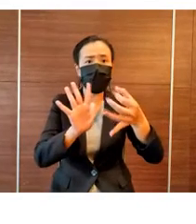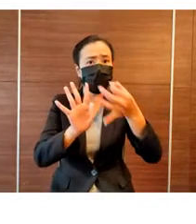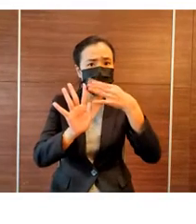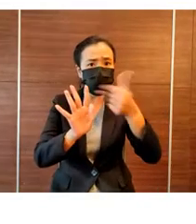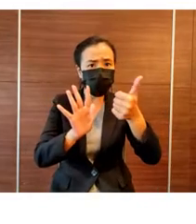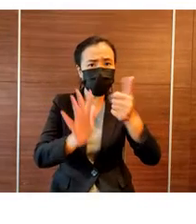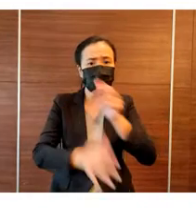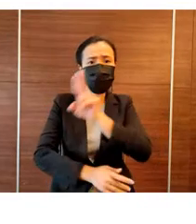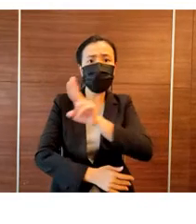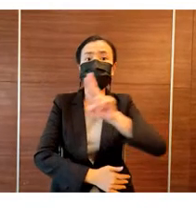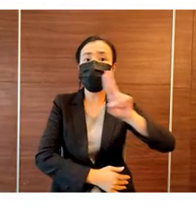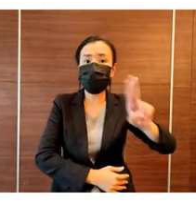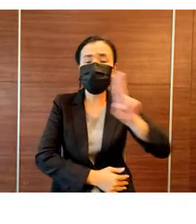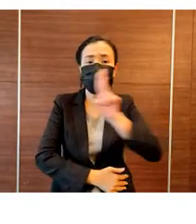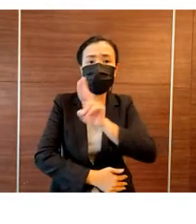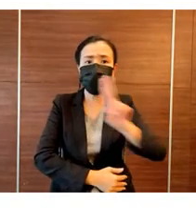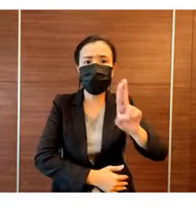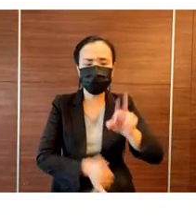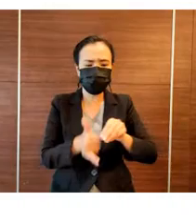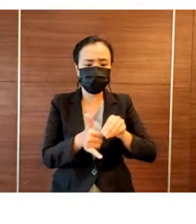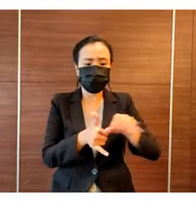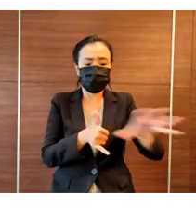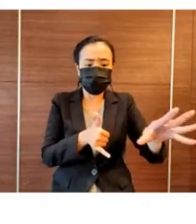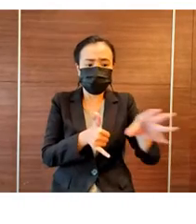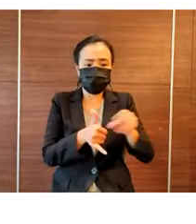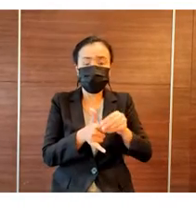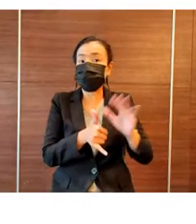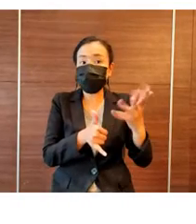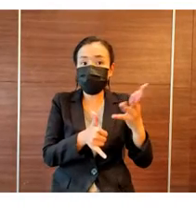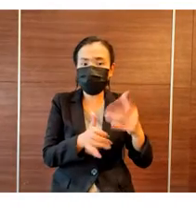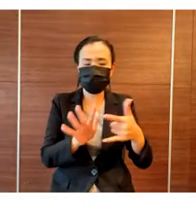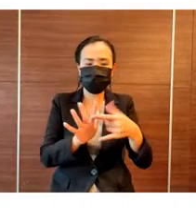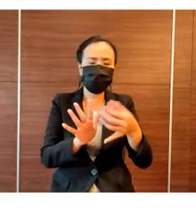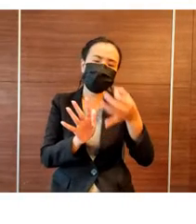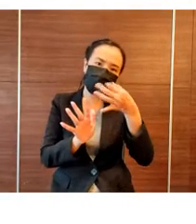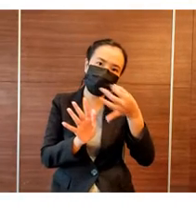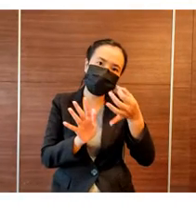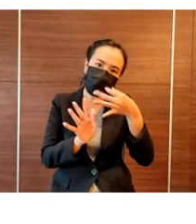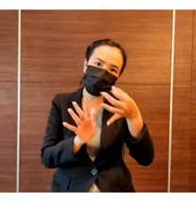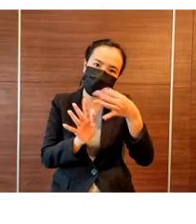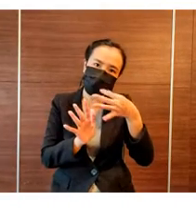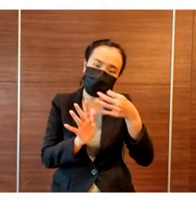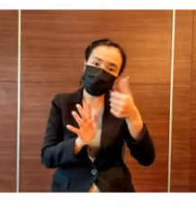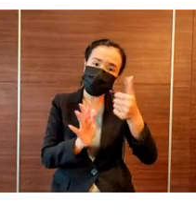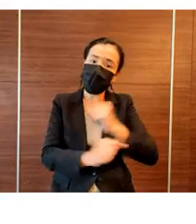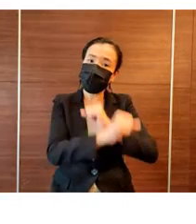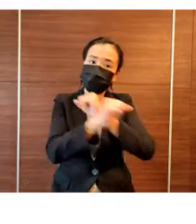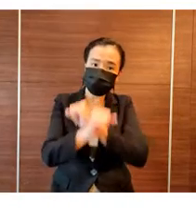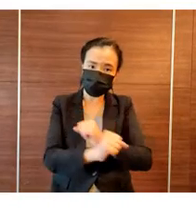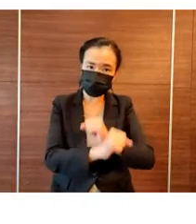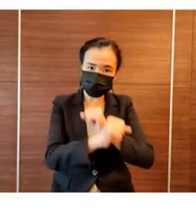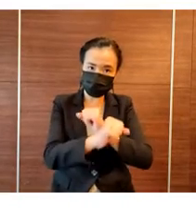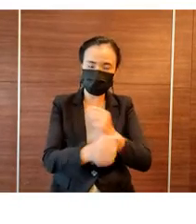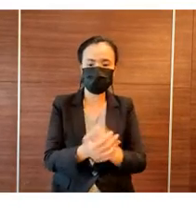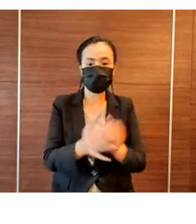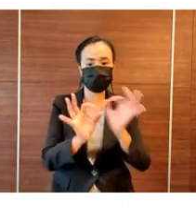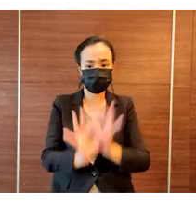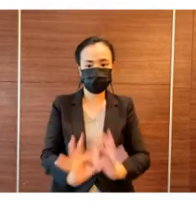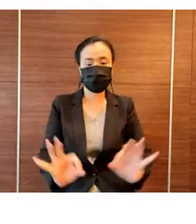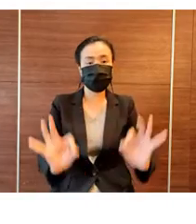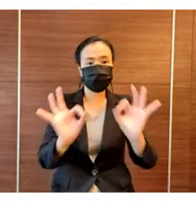ได้อยู่ถ้าก็อยู่คู่ตัวเองจะได้ไม่ติดนะครับนะจะกินยาต่อเนื่องนะครับนะแล้วก็ที่สำคัญ